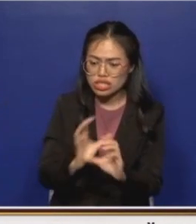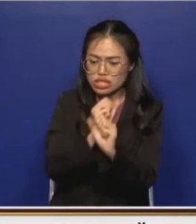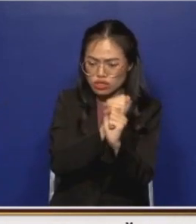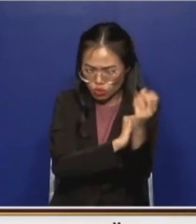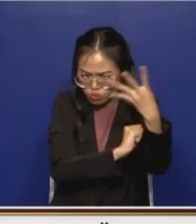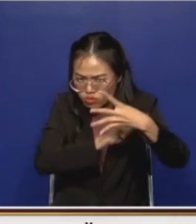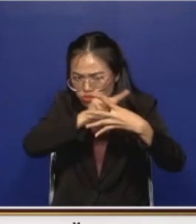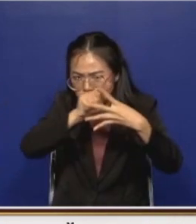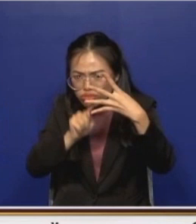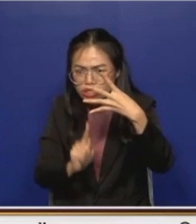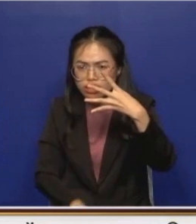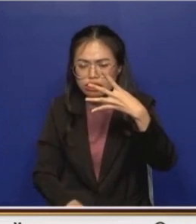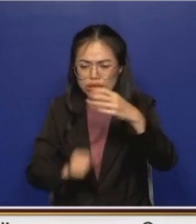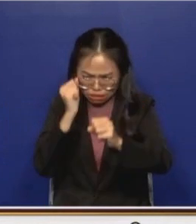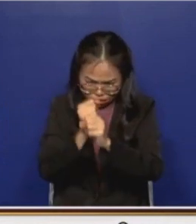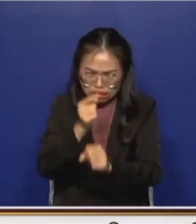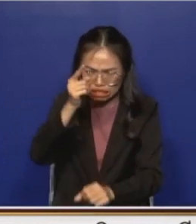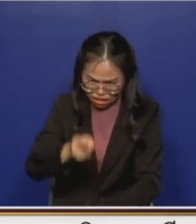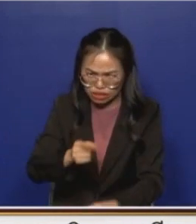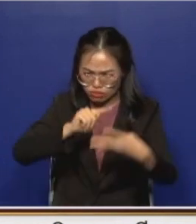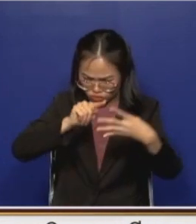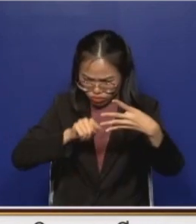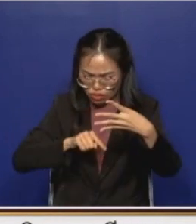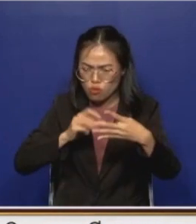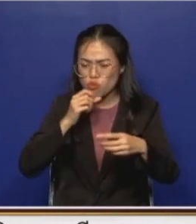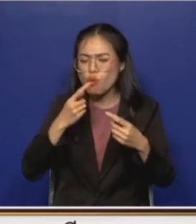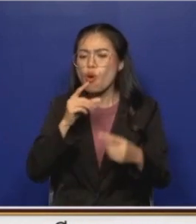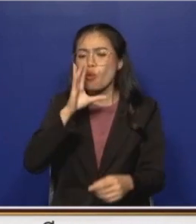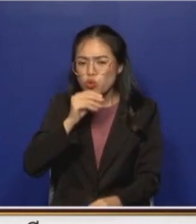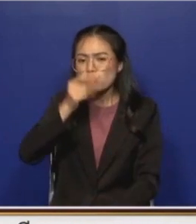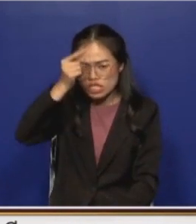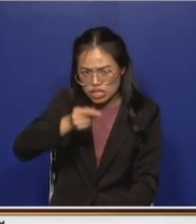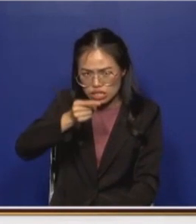ป็นจริงดังอย่างไรนะครับไปดูแผ่นต่อไปครับ